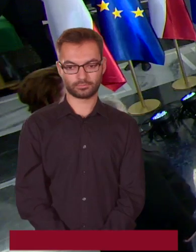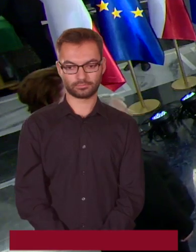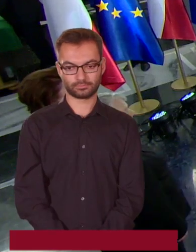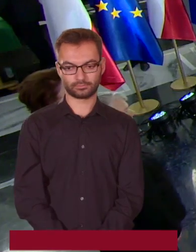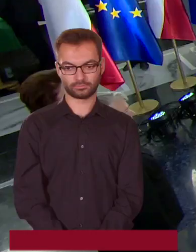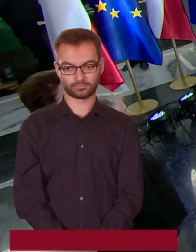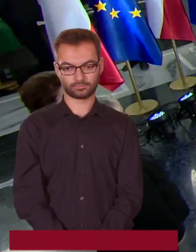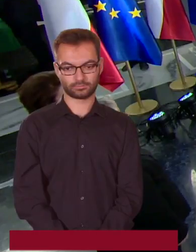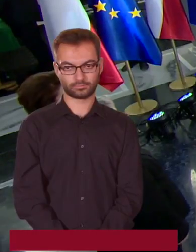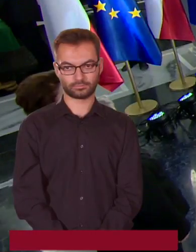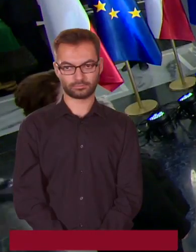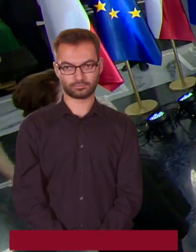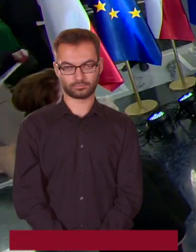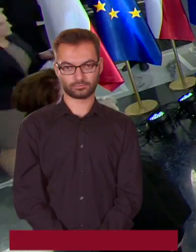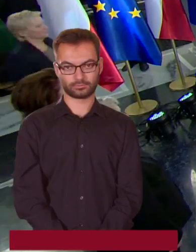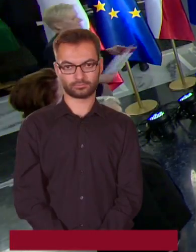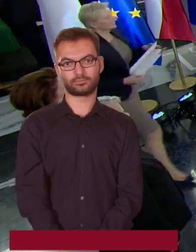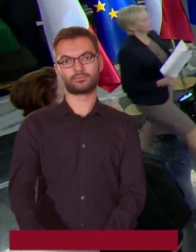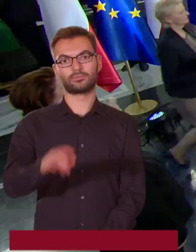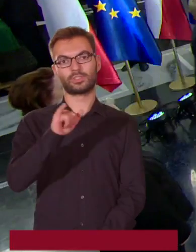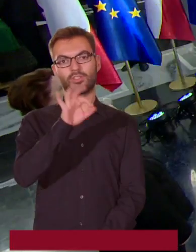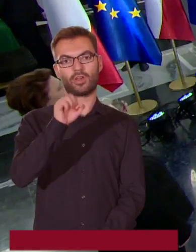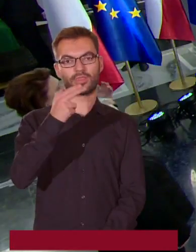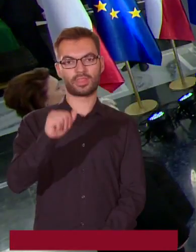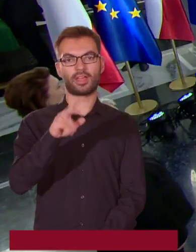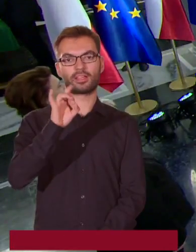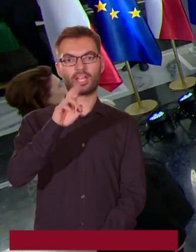Poproszę panią Joannę Grażynę Kluzik-Rostkowską.